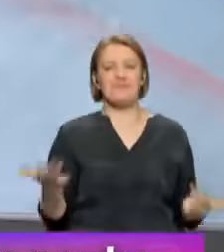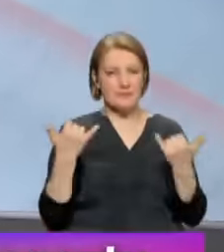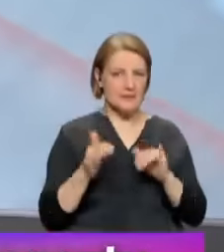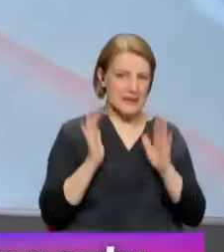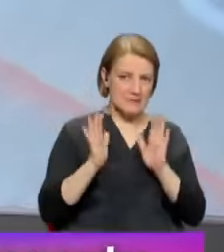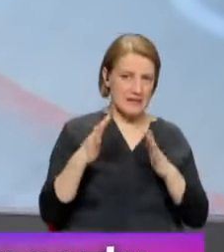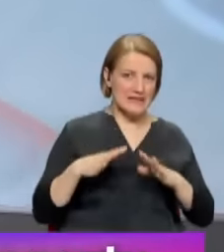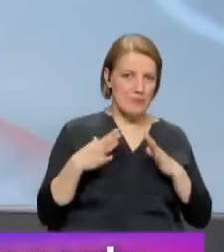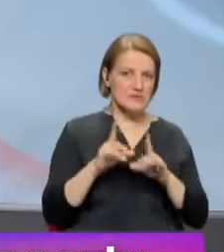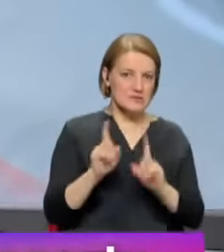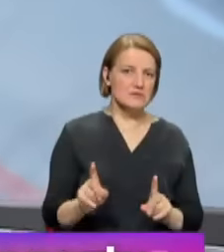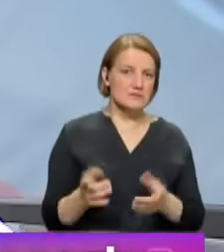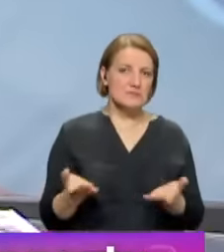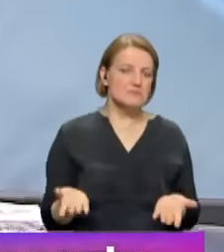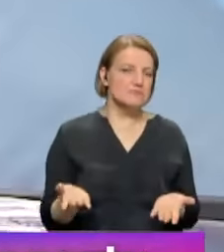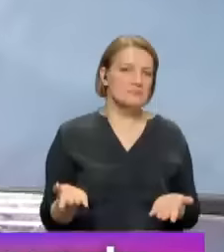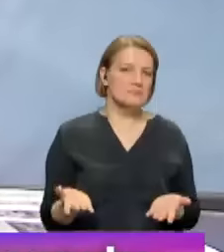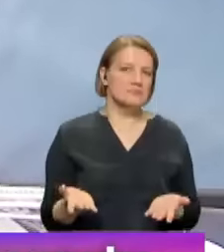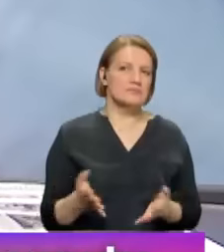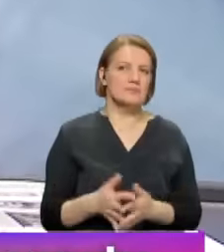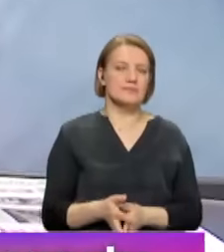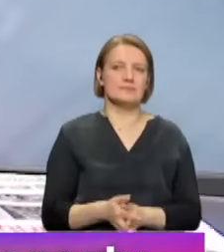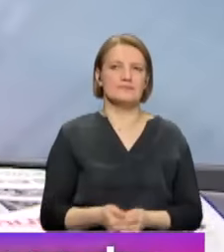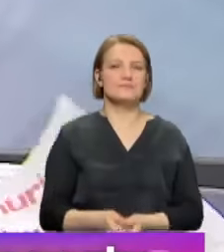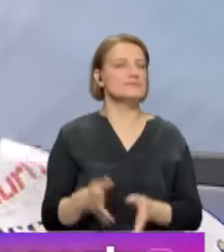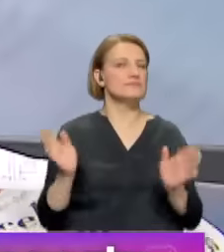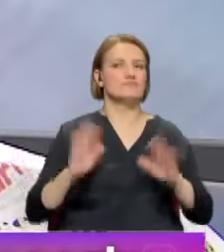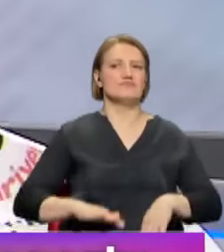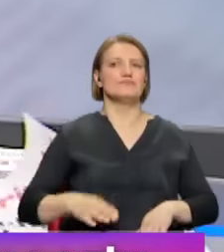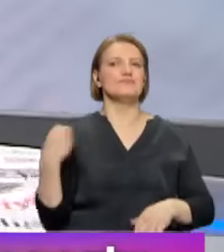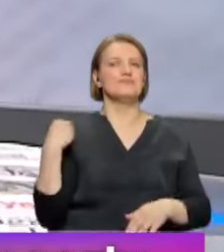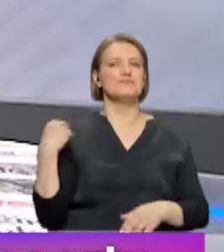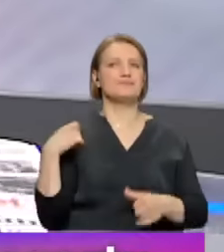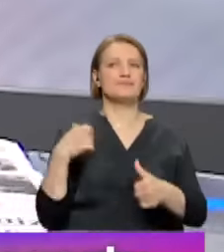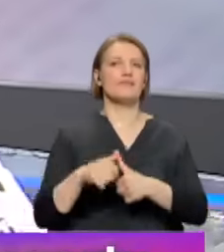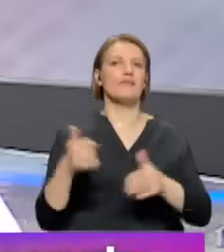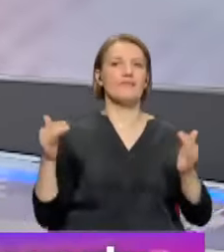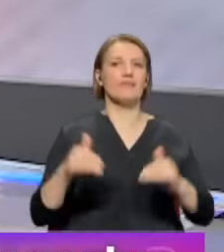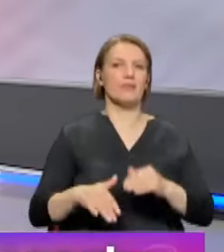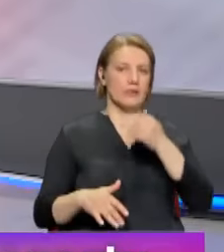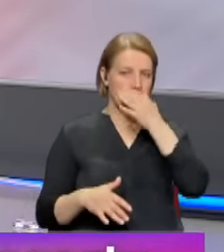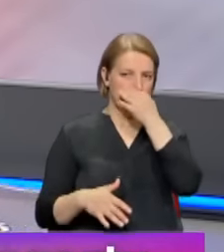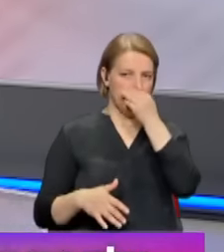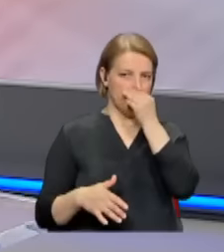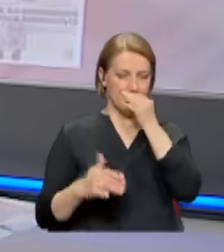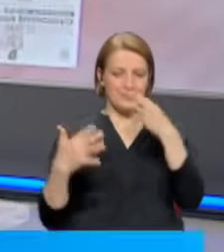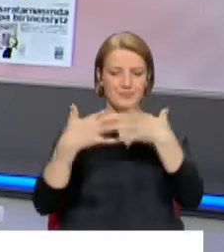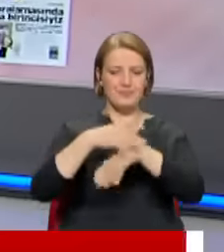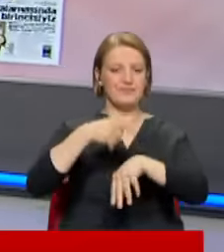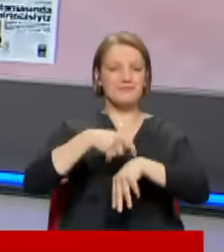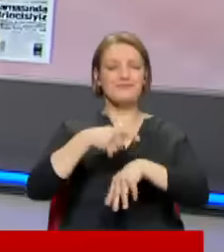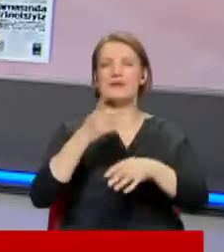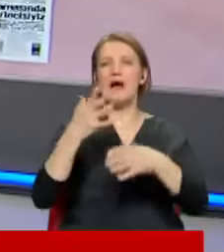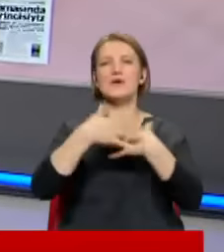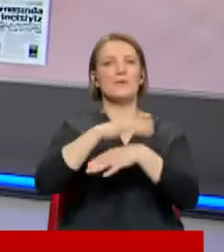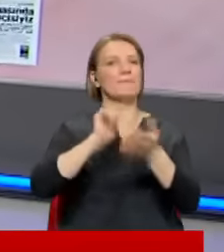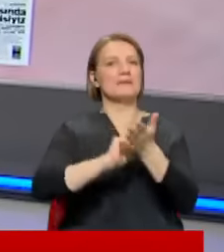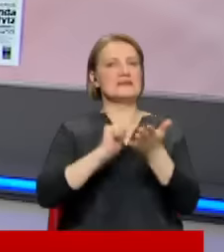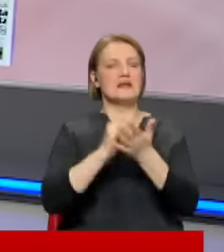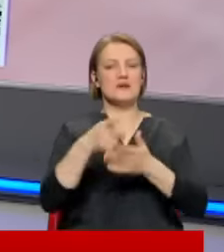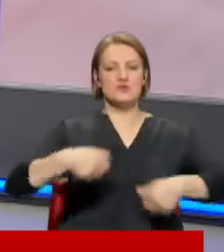Tatile gitmek ister misiniz diye bir yaklaşım. Sonra yine gelelim akşam gazetesine dönelim. Ki